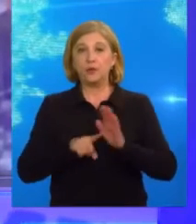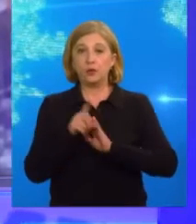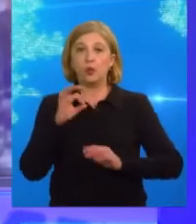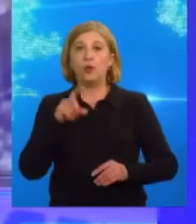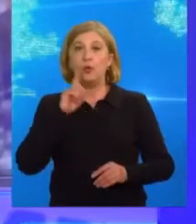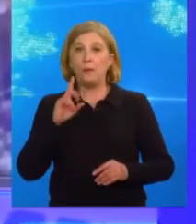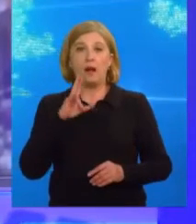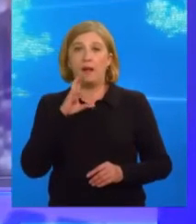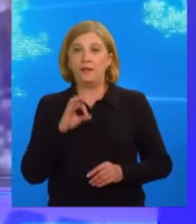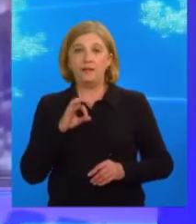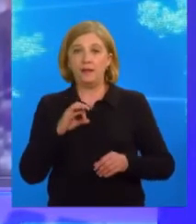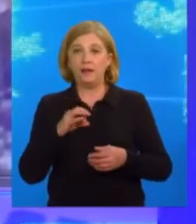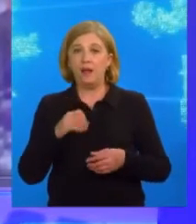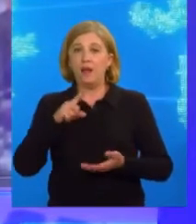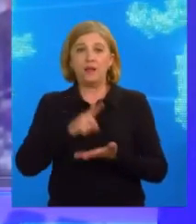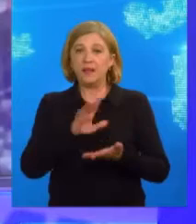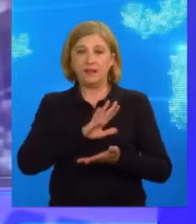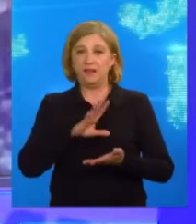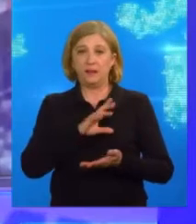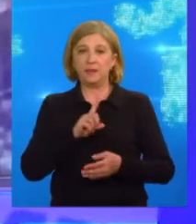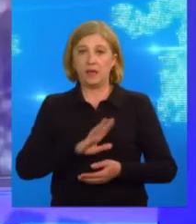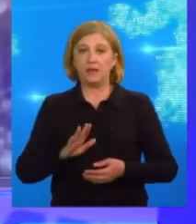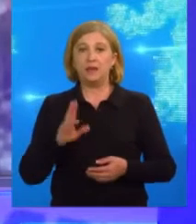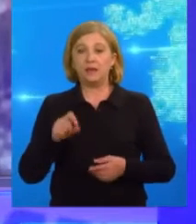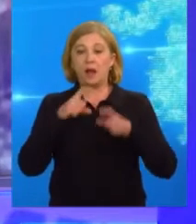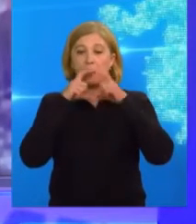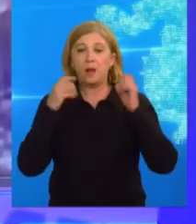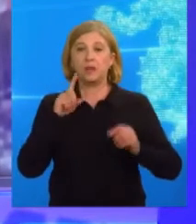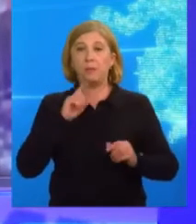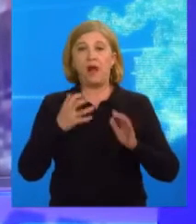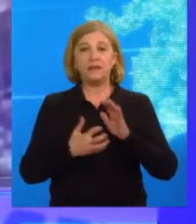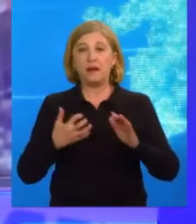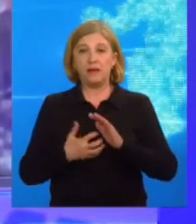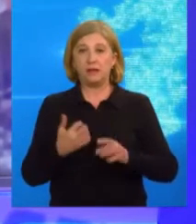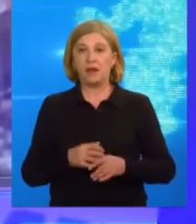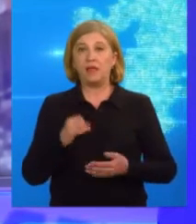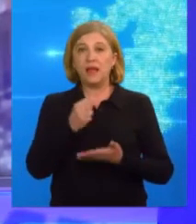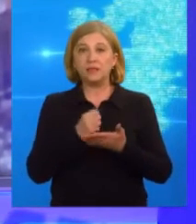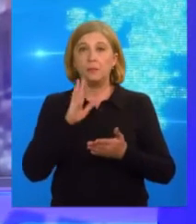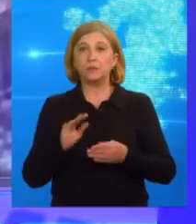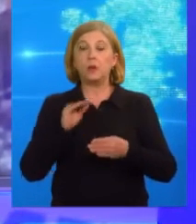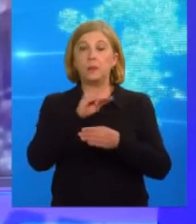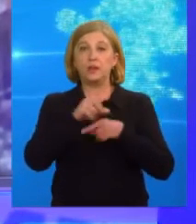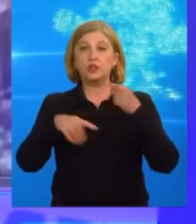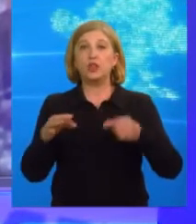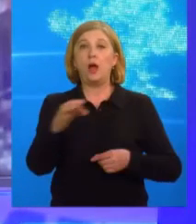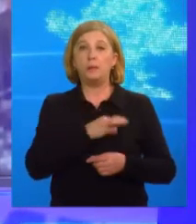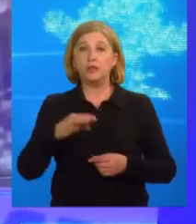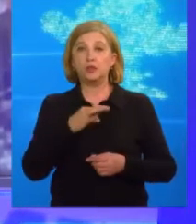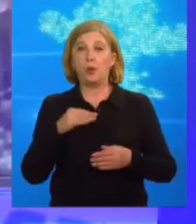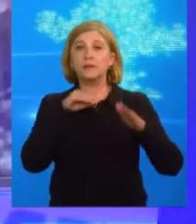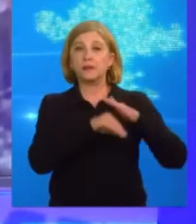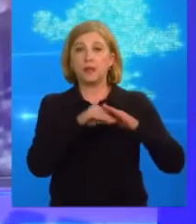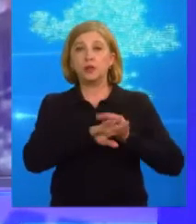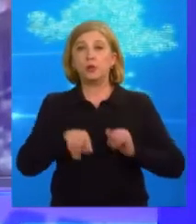пока не директивный, то есть не обязательный, так как масок пока не хватает. Запас будут пополнять через областной аптечный склад. Кроме